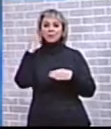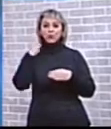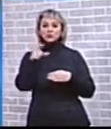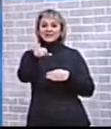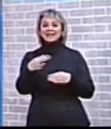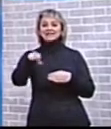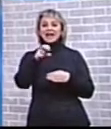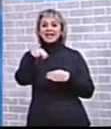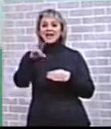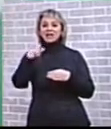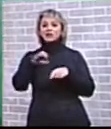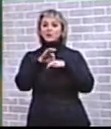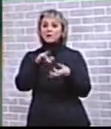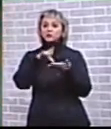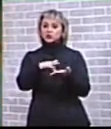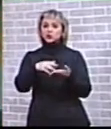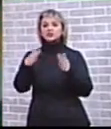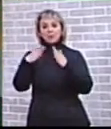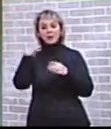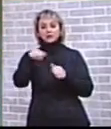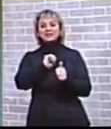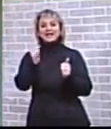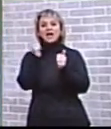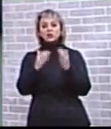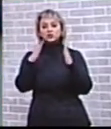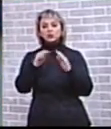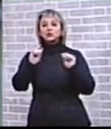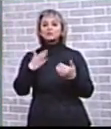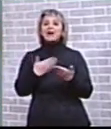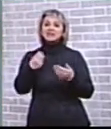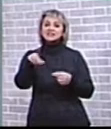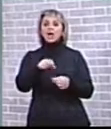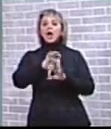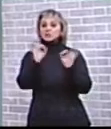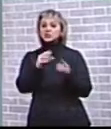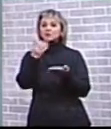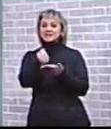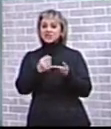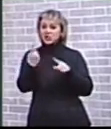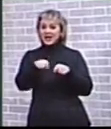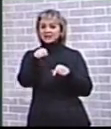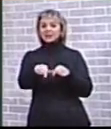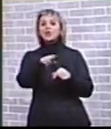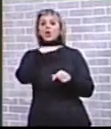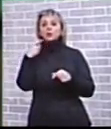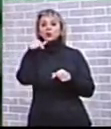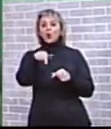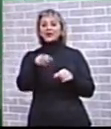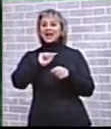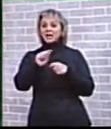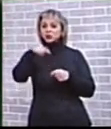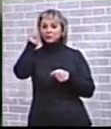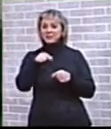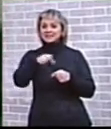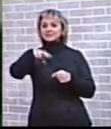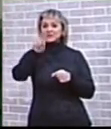Наталья Даниленко проводит экскурсию по подъезду. Не каждый дом может похвалиться образцовым содержанием, как этот. А потому для многих контрольный